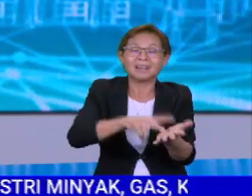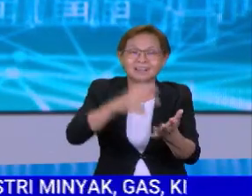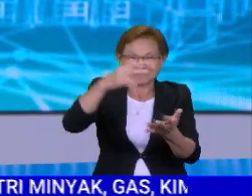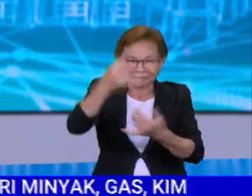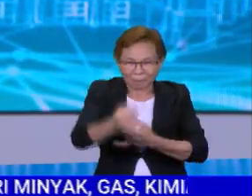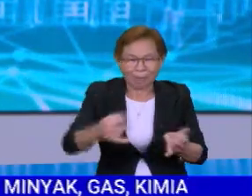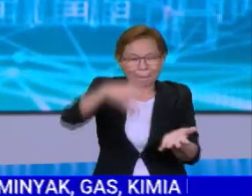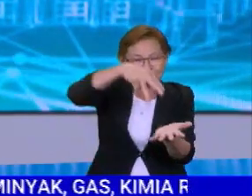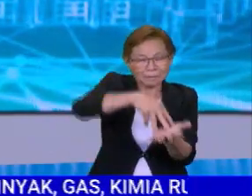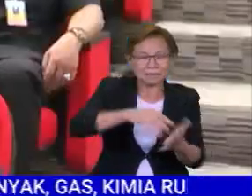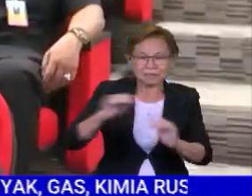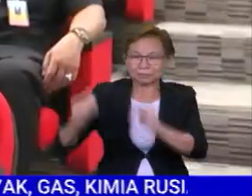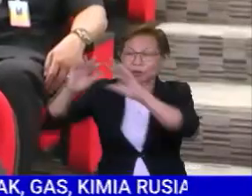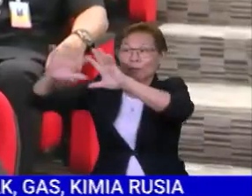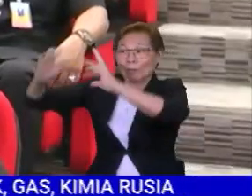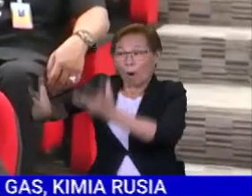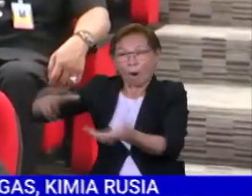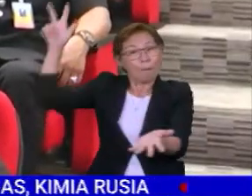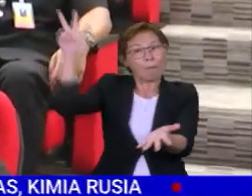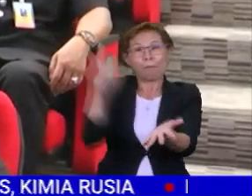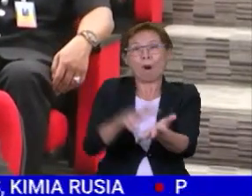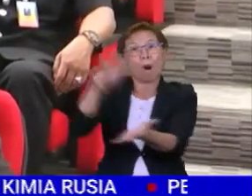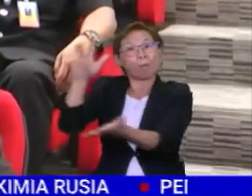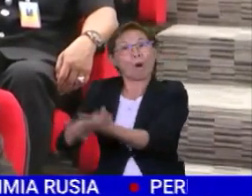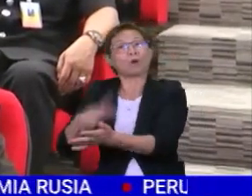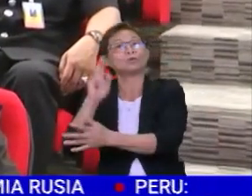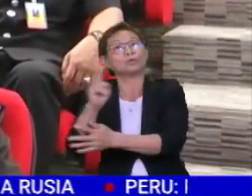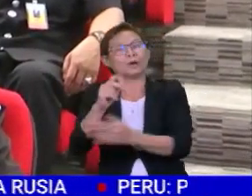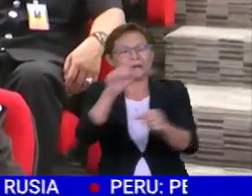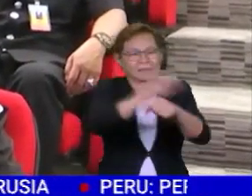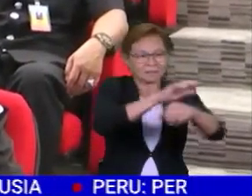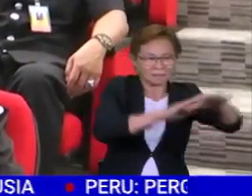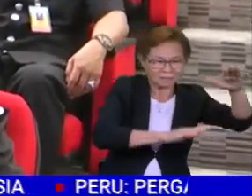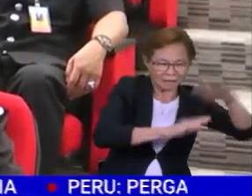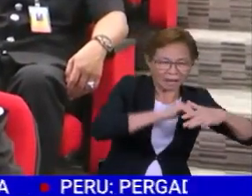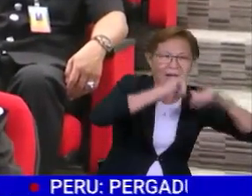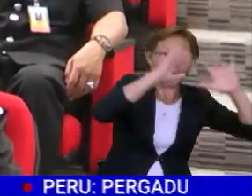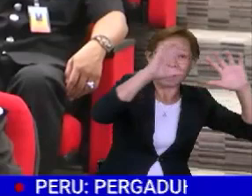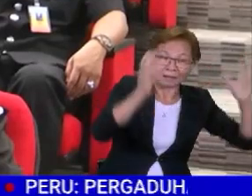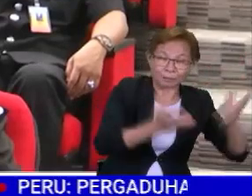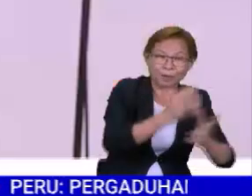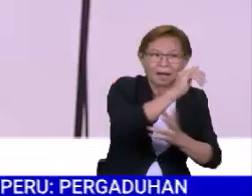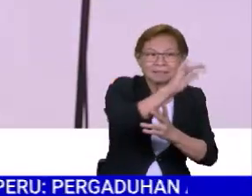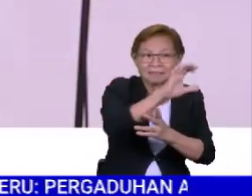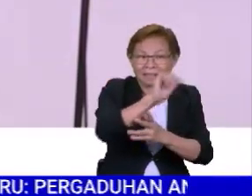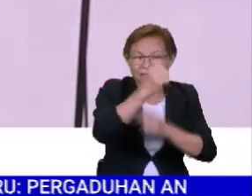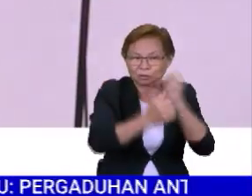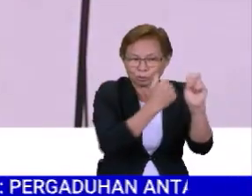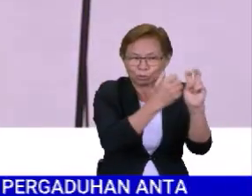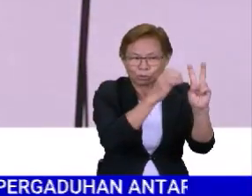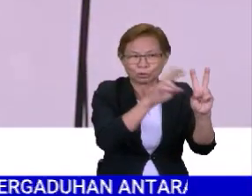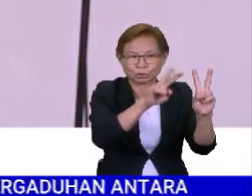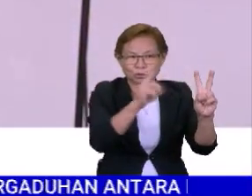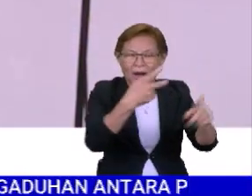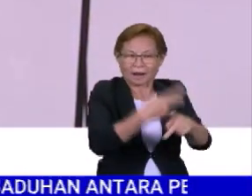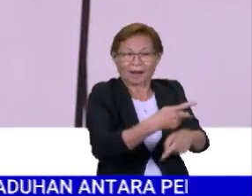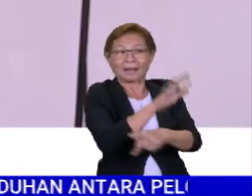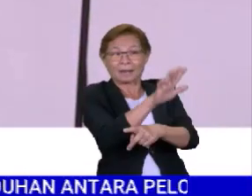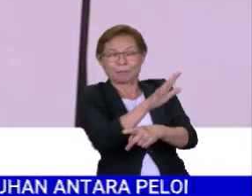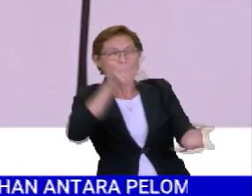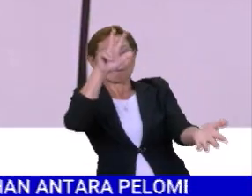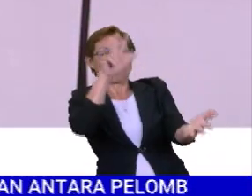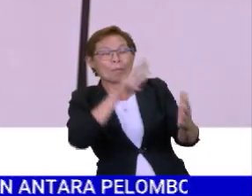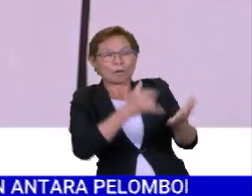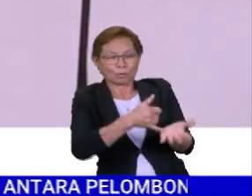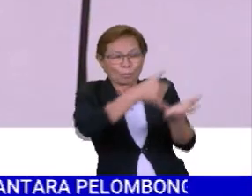peringkat antarabangsa. Pengiktirafan itu ialah Anugerah Kraft Antarabangsa ICA 2021 kali kelima,